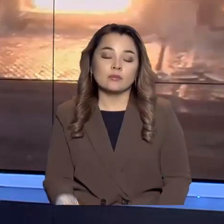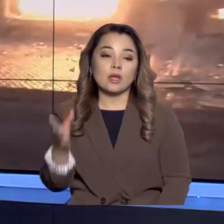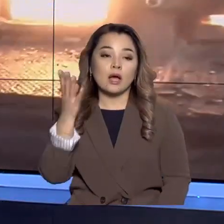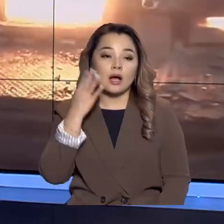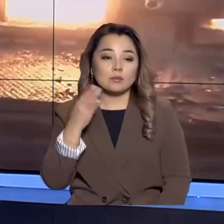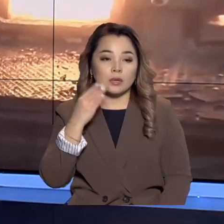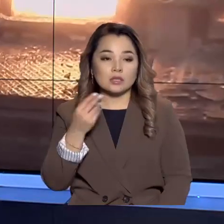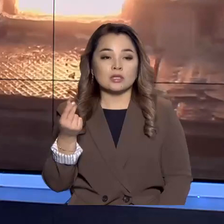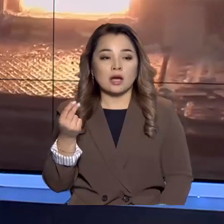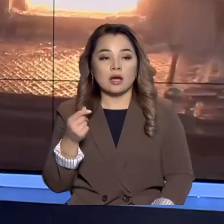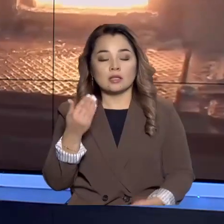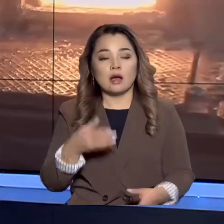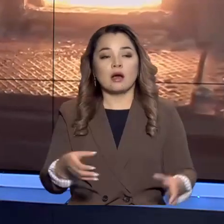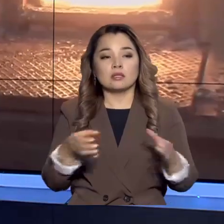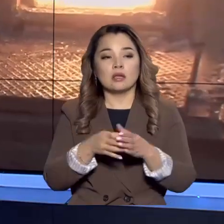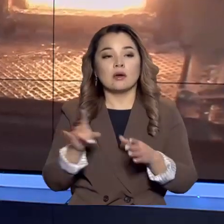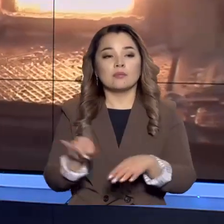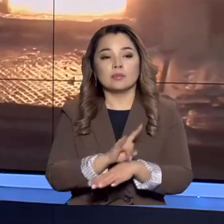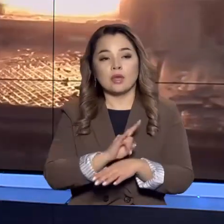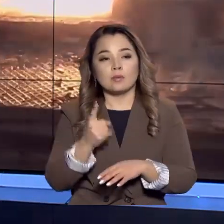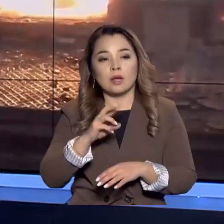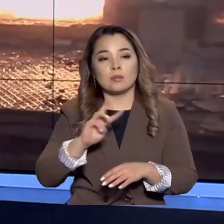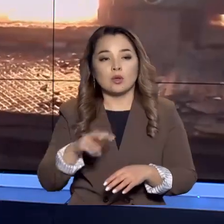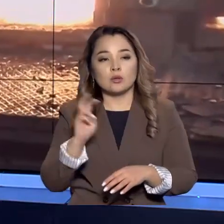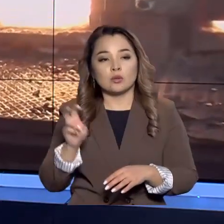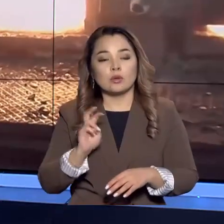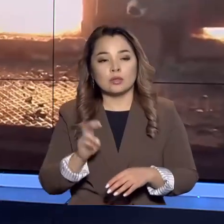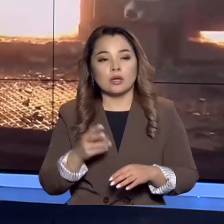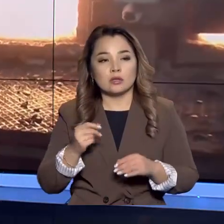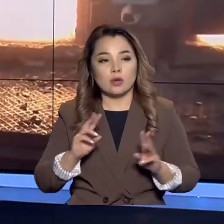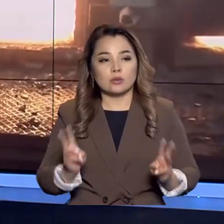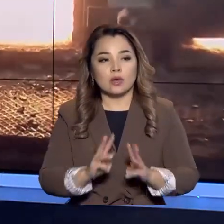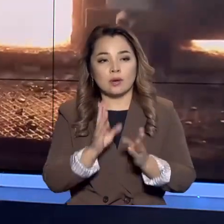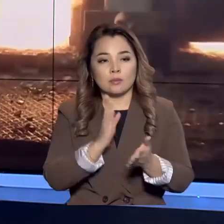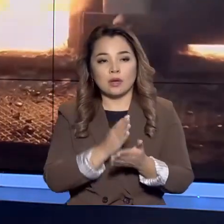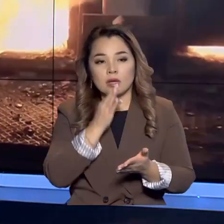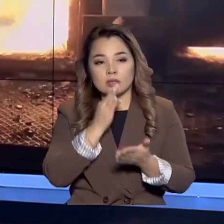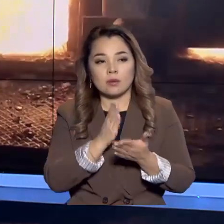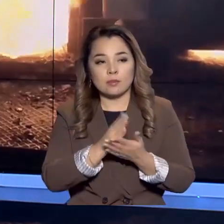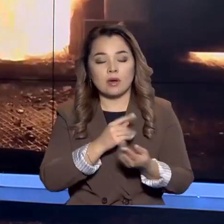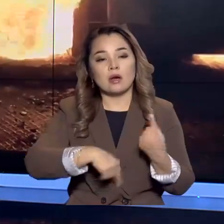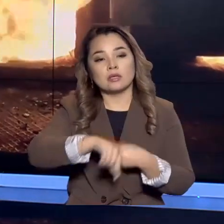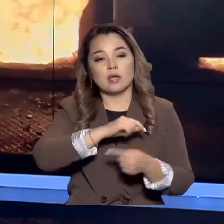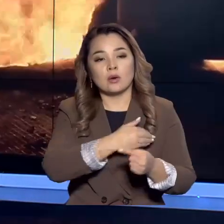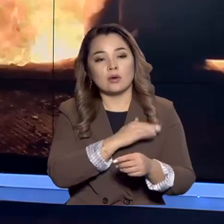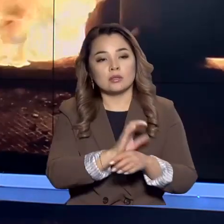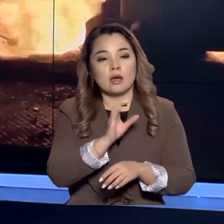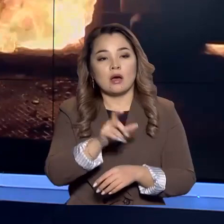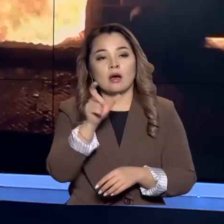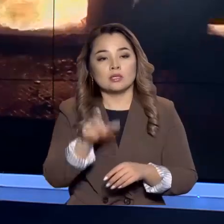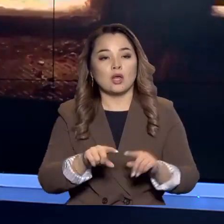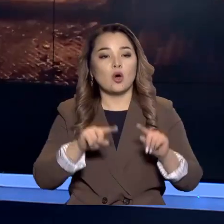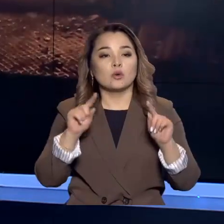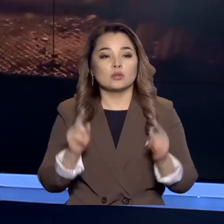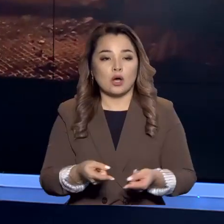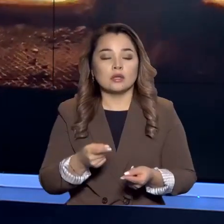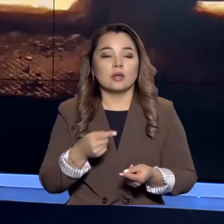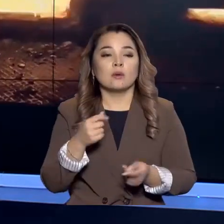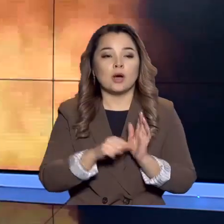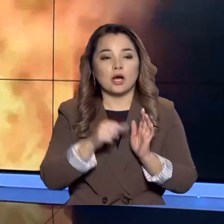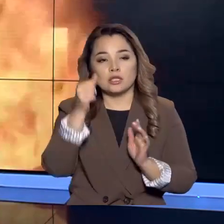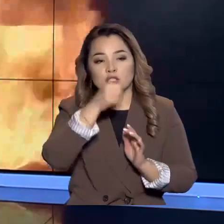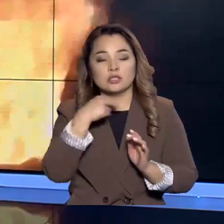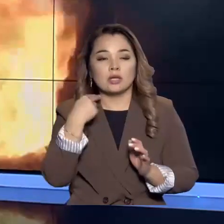Алматыда қаржы агенттігі жалған 1 миллион ақш долларын өртеп жіберді. Оны айналымға жібермек болған азамат ұсталып, 6 жылға